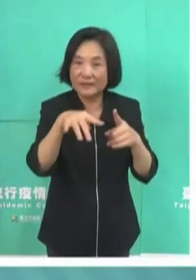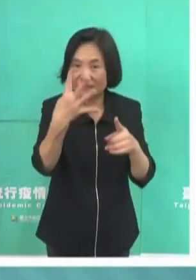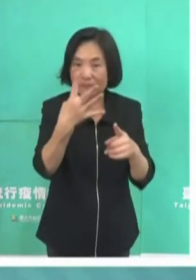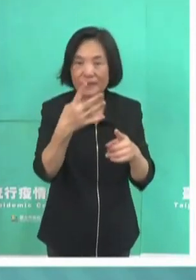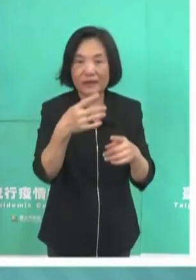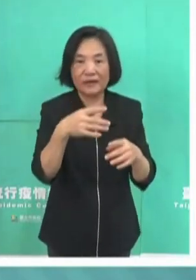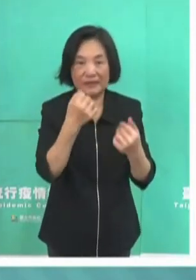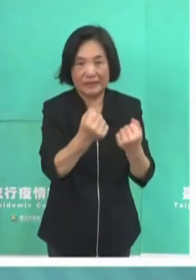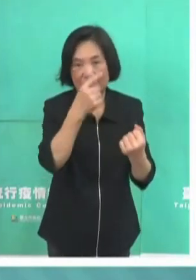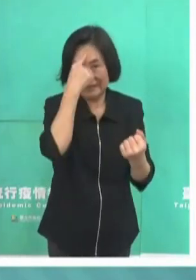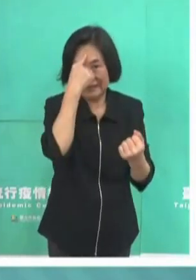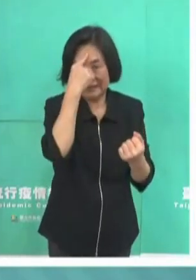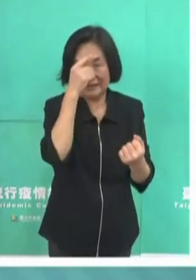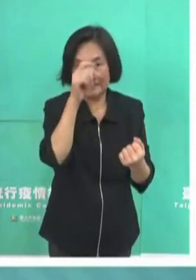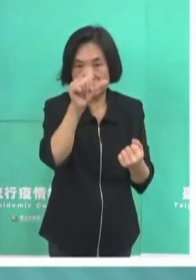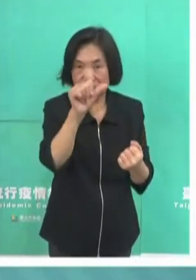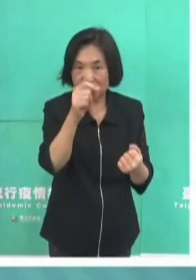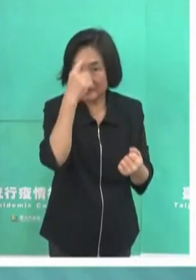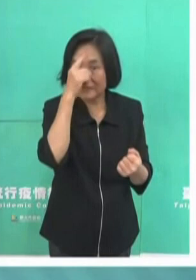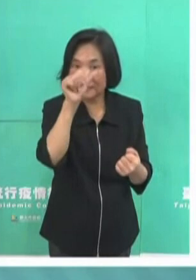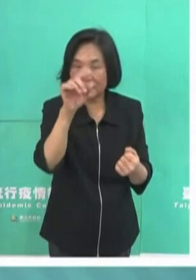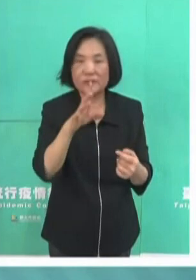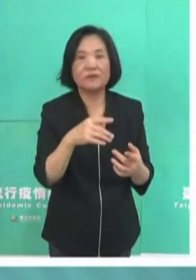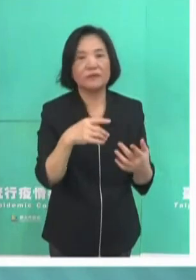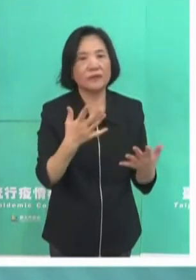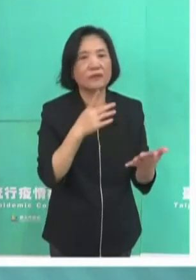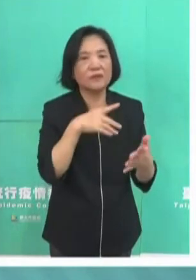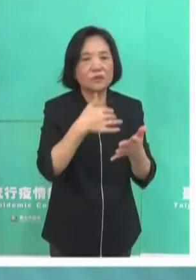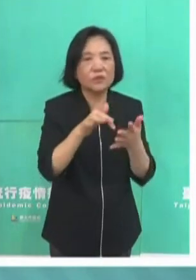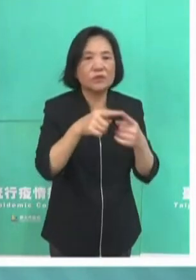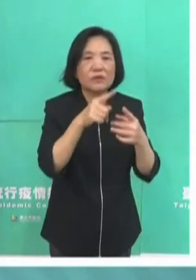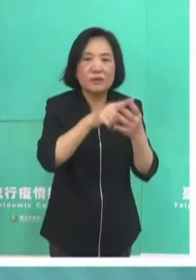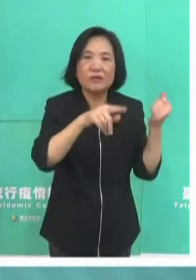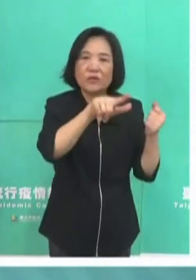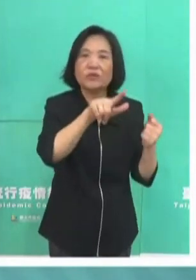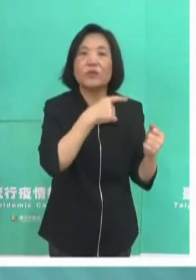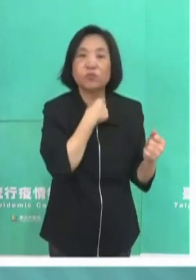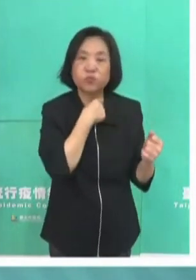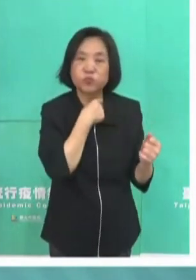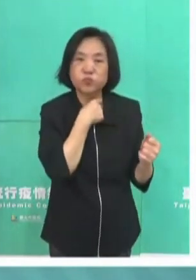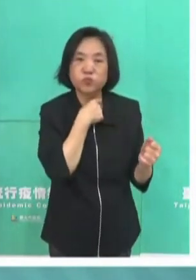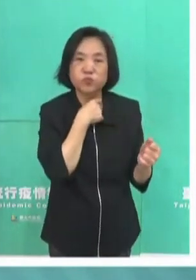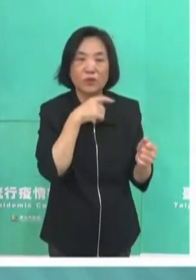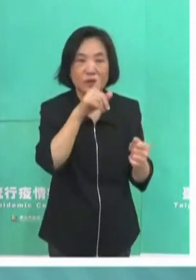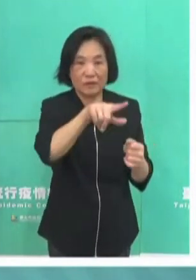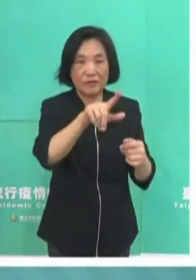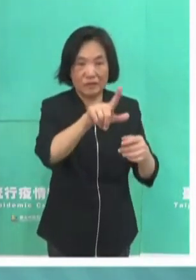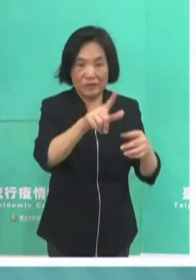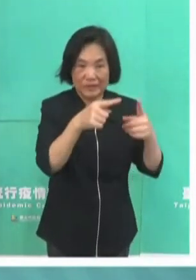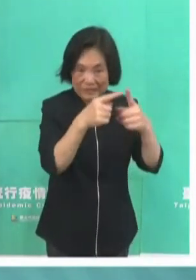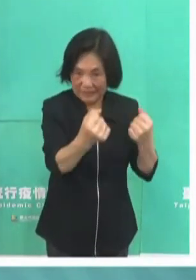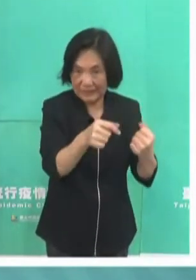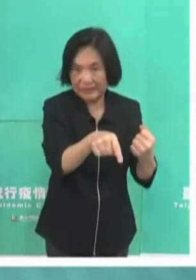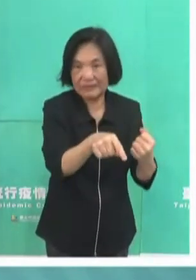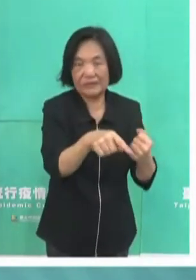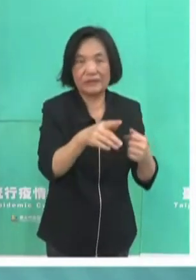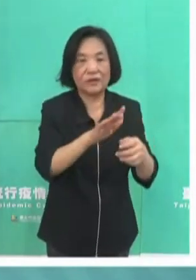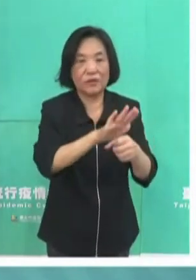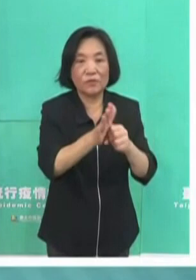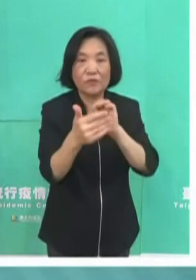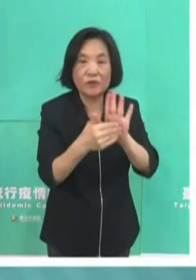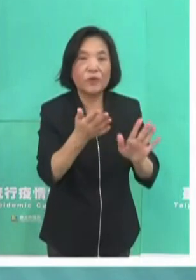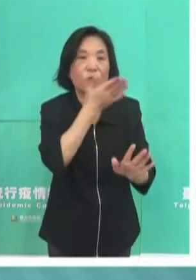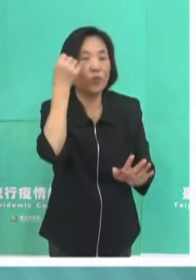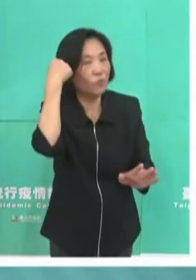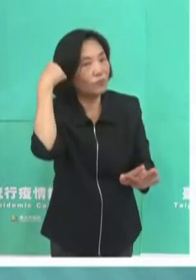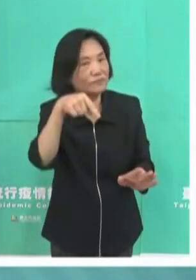假设15天的哦，大概就6000个了。哦，我的意思是说，我们那个现在大概有6000人在防疫旅馆。